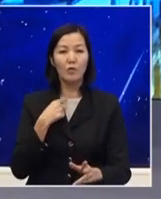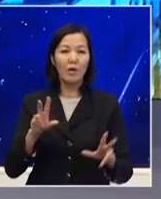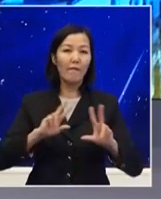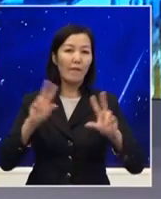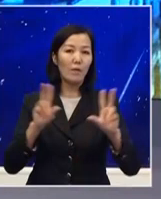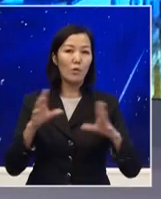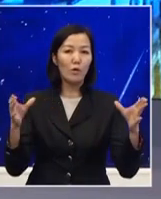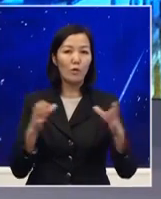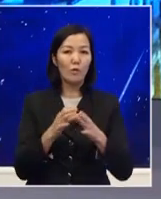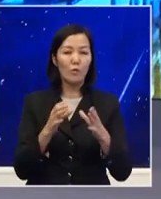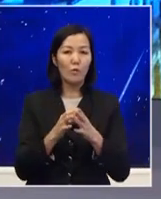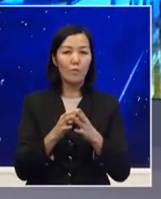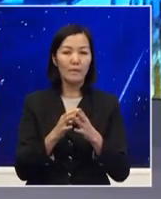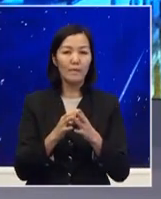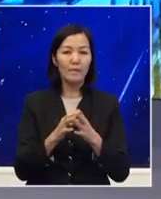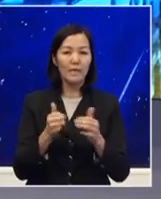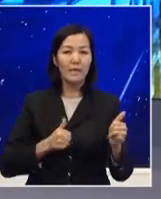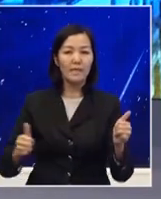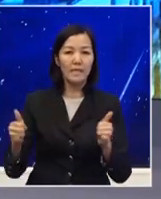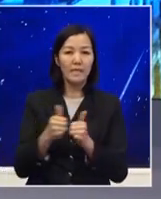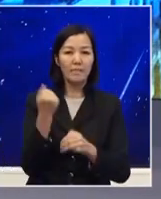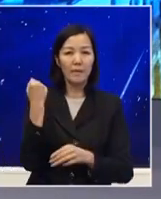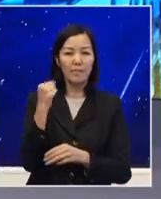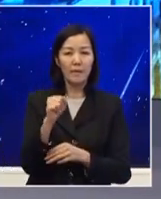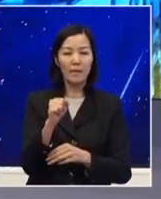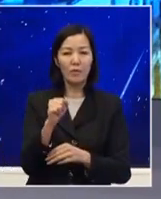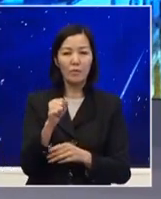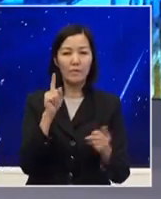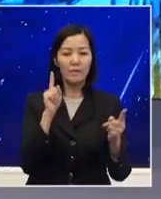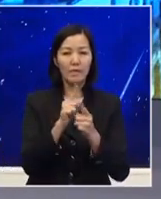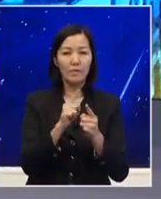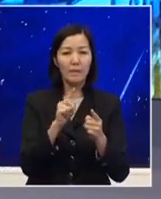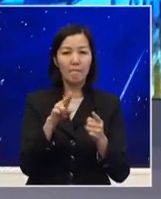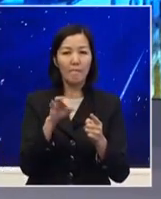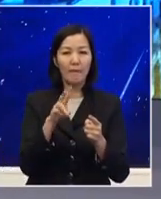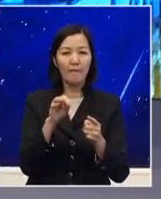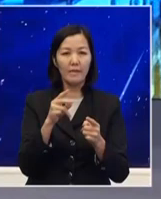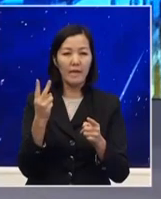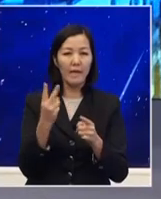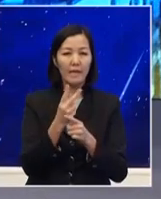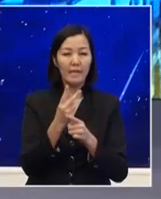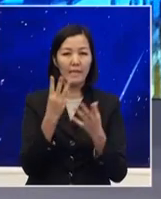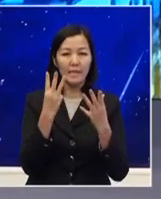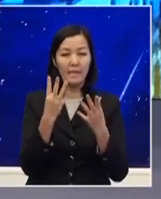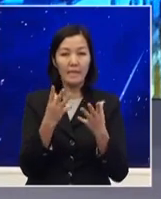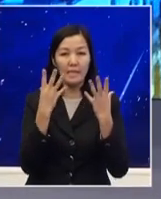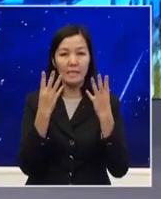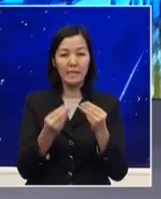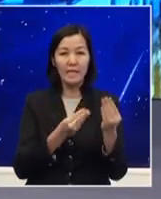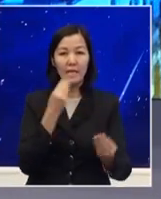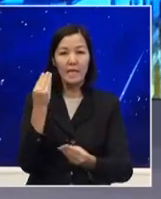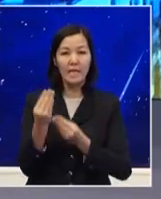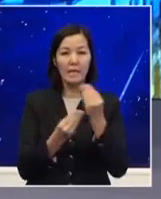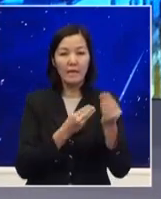Талдыкурганский волейбольный клуб в борьбе за лидерство одержал победу над командой из Павлодара. Это матч третьего игрового дня первого тура